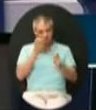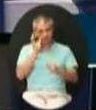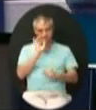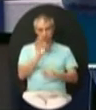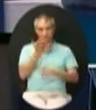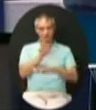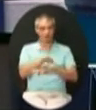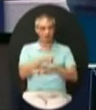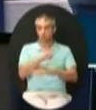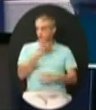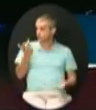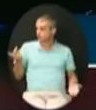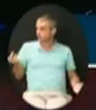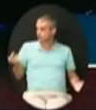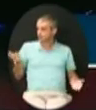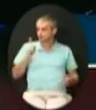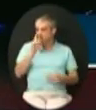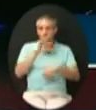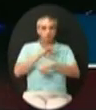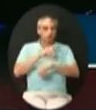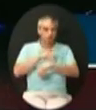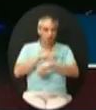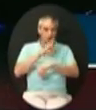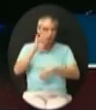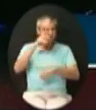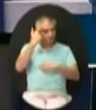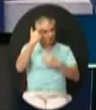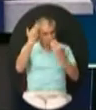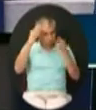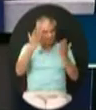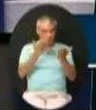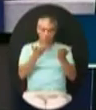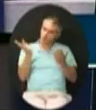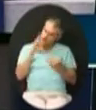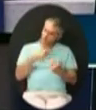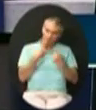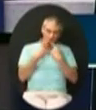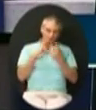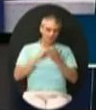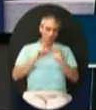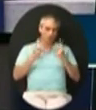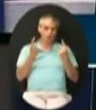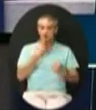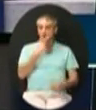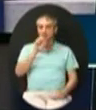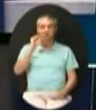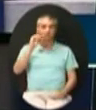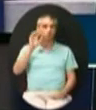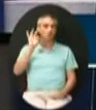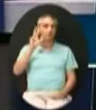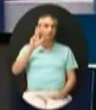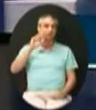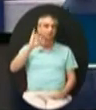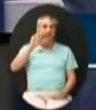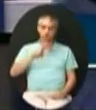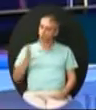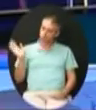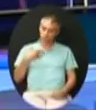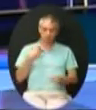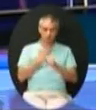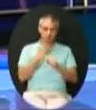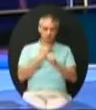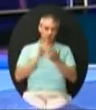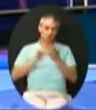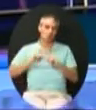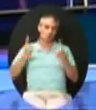כדי להרוג. אולי, דוקטור שי, תפתח רגע את הראש. בוא נלך למקום אחר, אומר מר סמוטריץ', חבר הכנסת סמוטריץ', בוא נלך